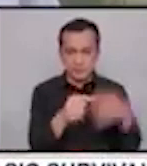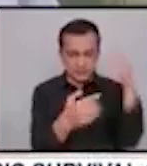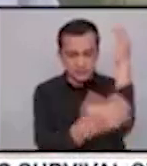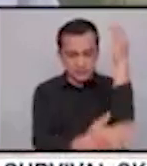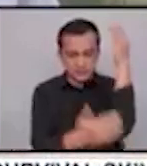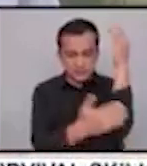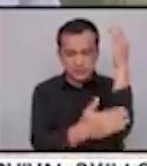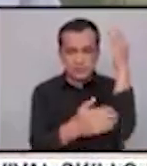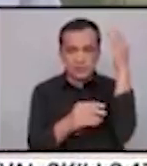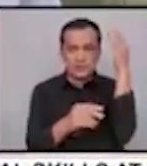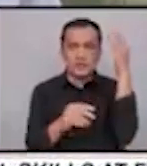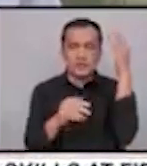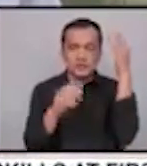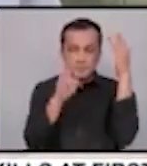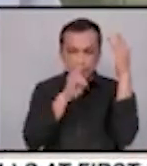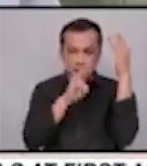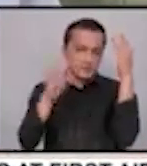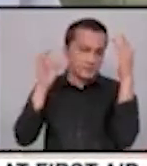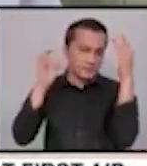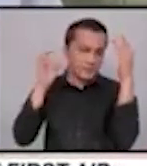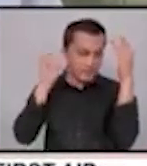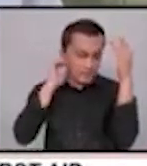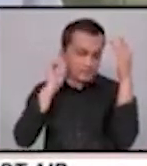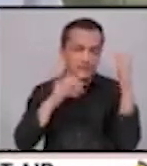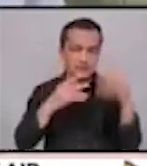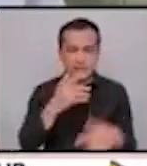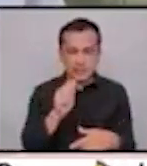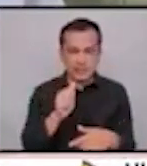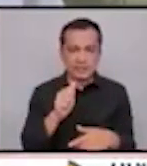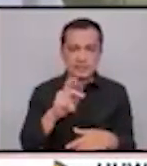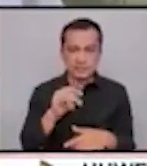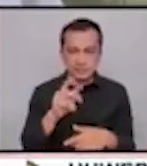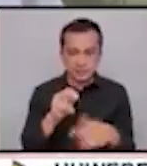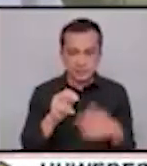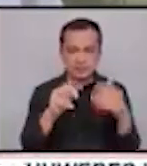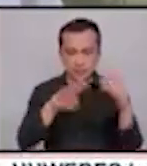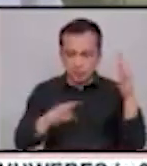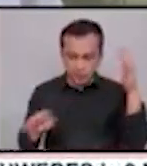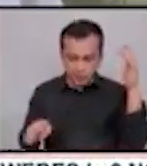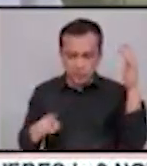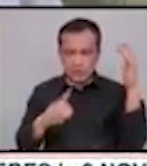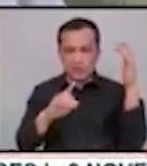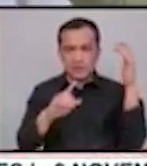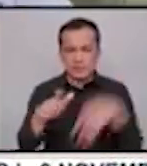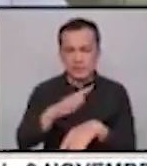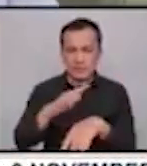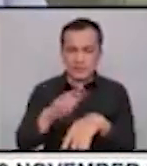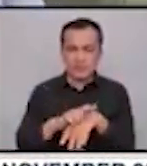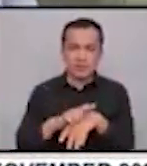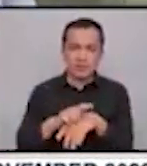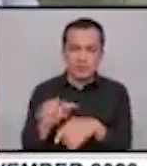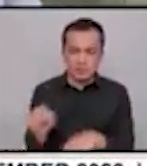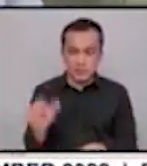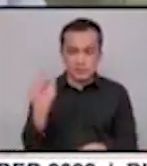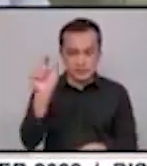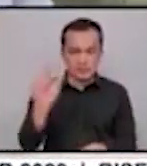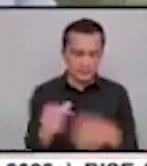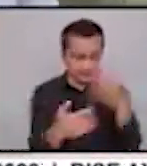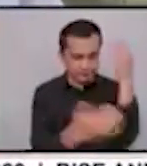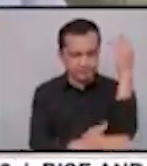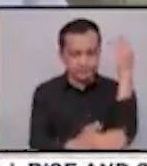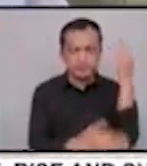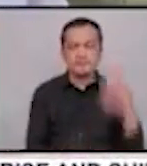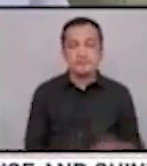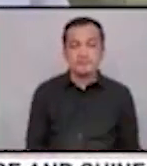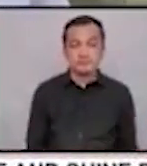Northern Mindanao, Caraga, Davao Region, Sogsergen, Bohol, Lanao del Sur at Maguindanao Provinces. Dito sa Metro Manila at sa